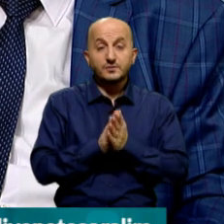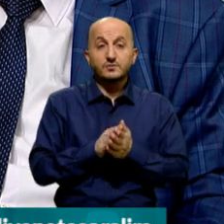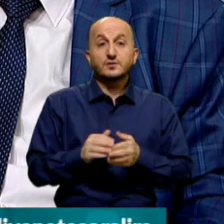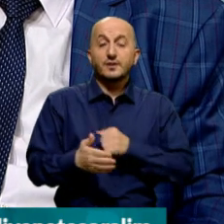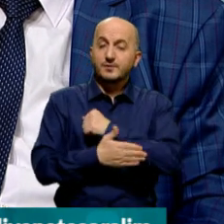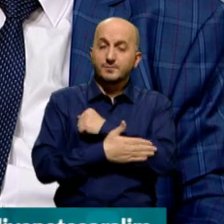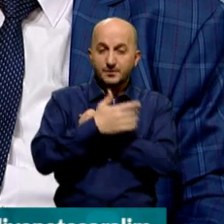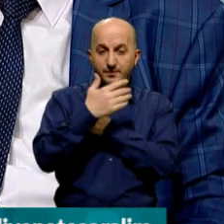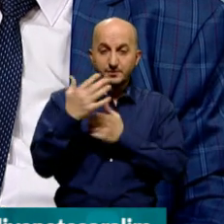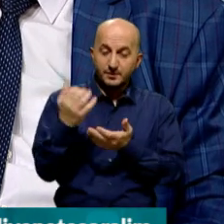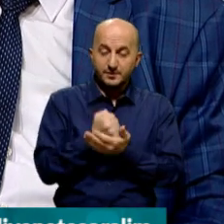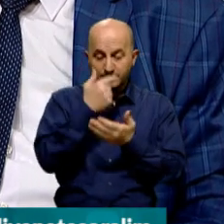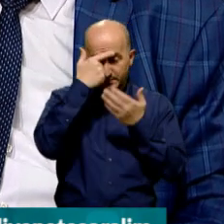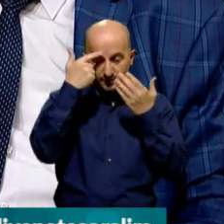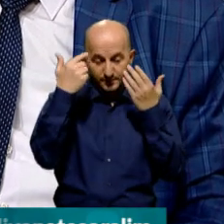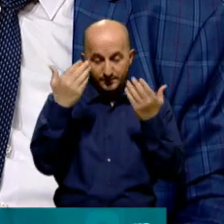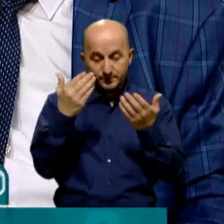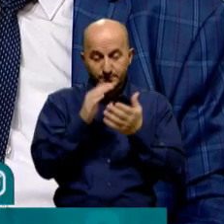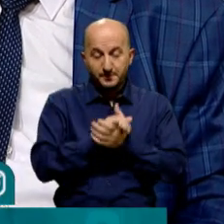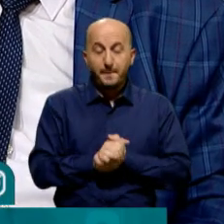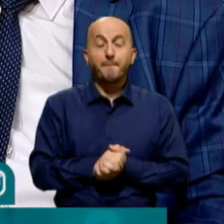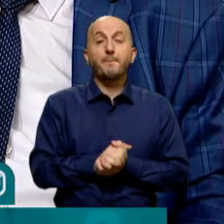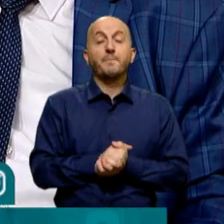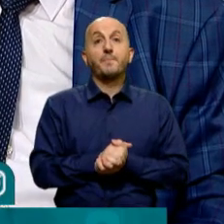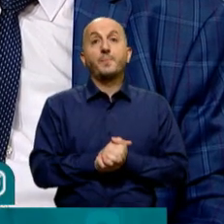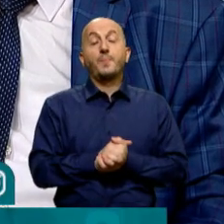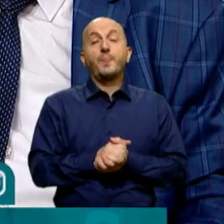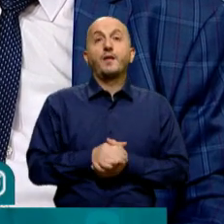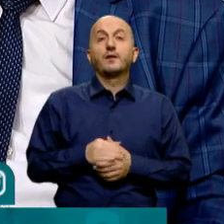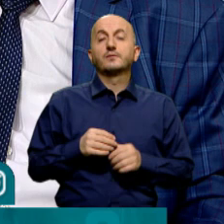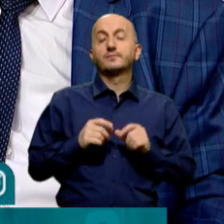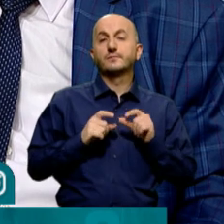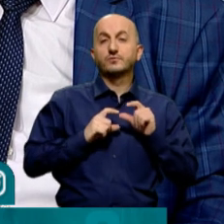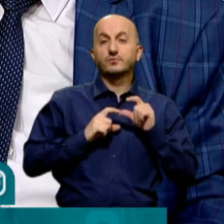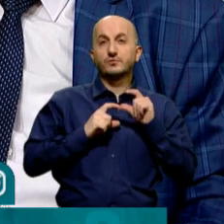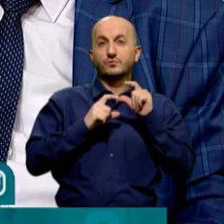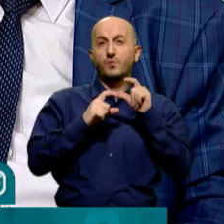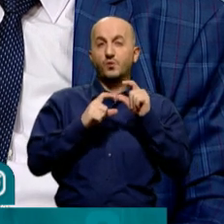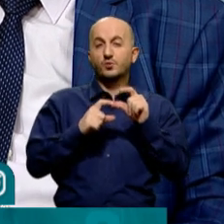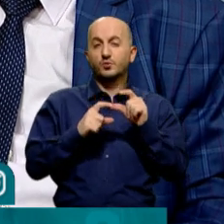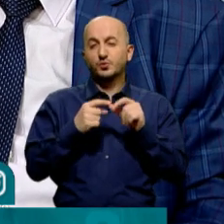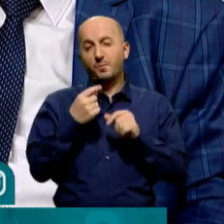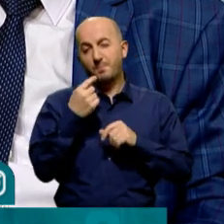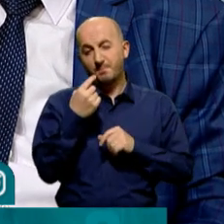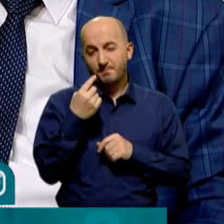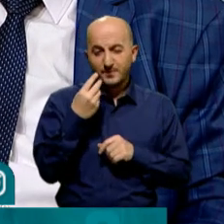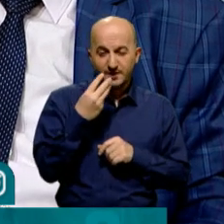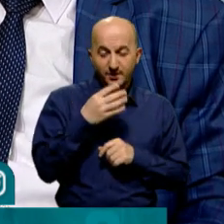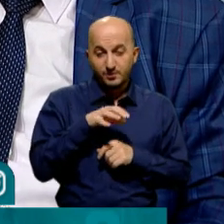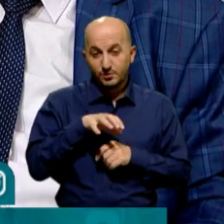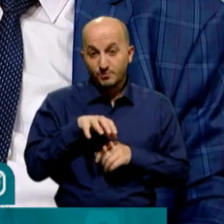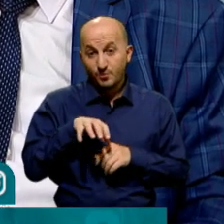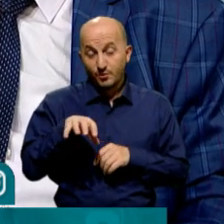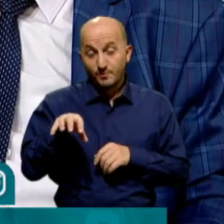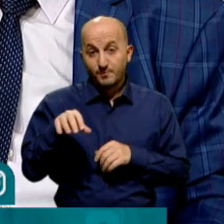nail etsin inşallah. Amin inşallah. Şimdi sorusu amcamızın birkaç boyutlu.